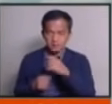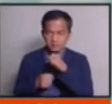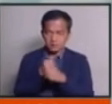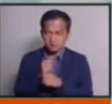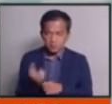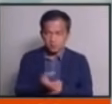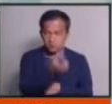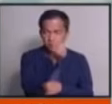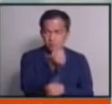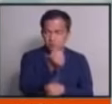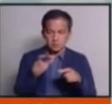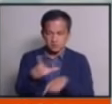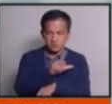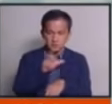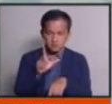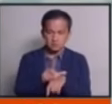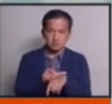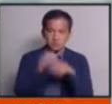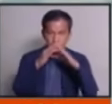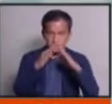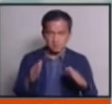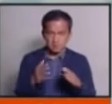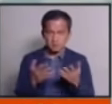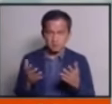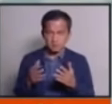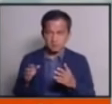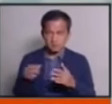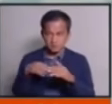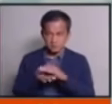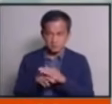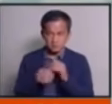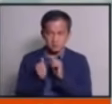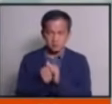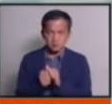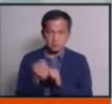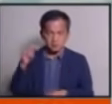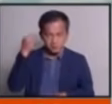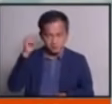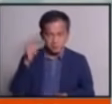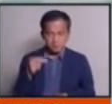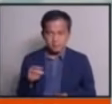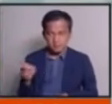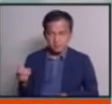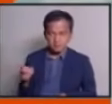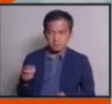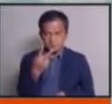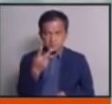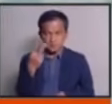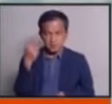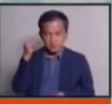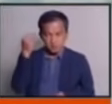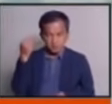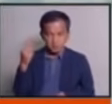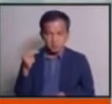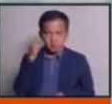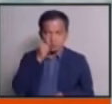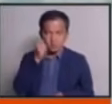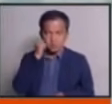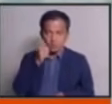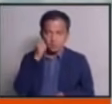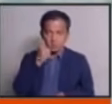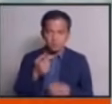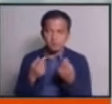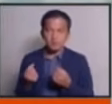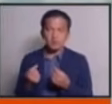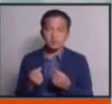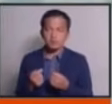po ang may-ari ng property na kung saan nakatira siya, pati yung dalawa niyang pamangkin. Itong dalawa niyang pamangkin, araw-araw po sa ginawa ng Diyos,